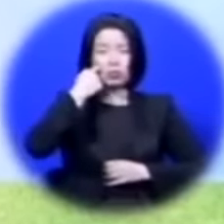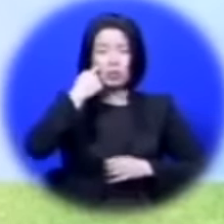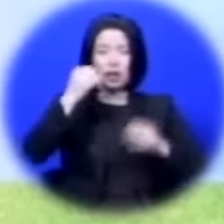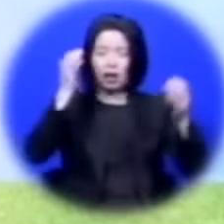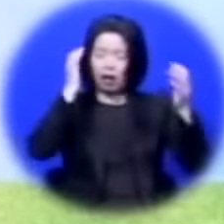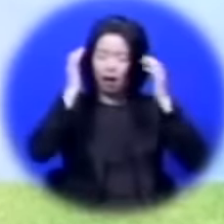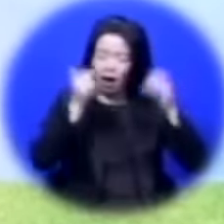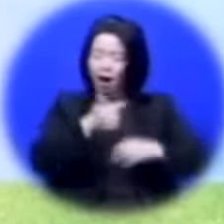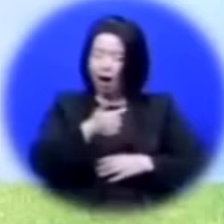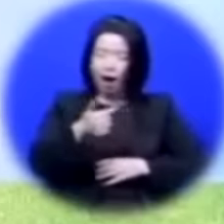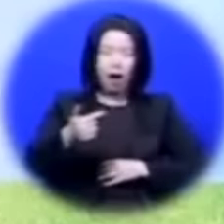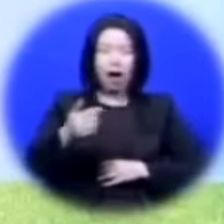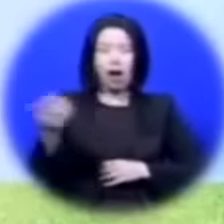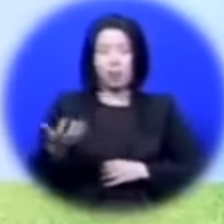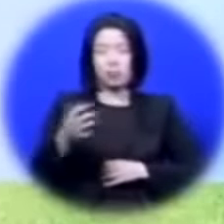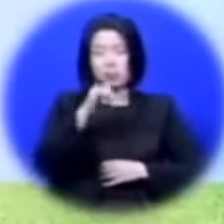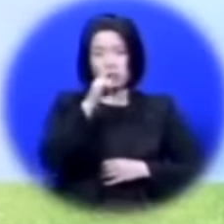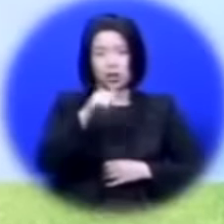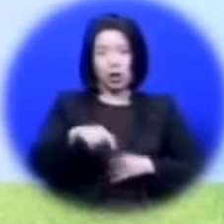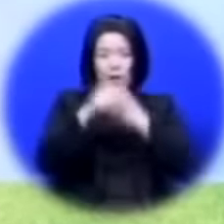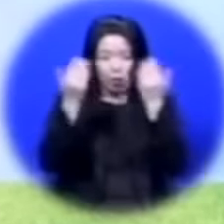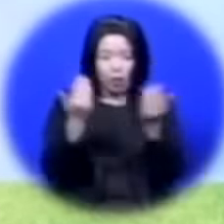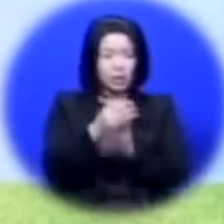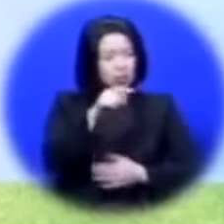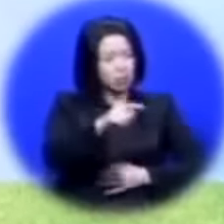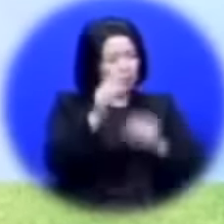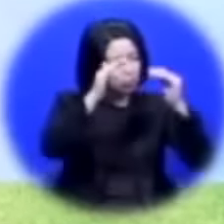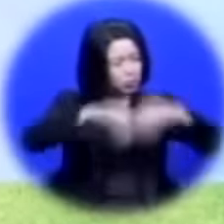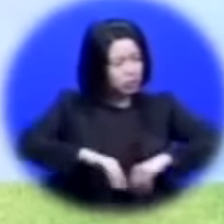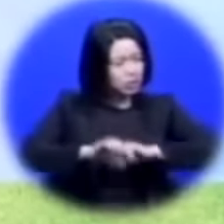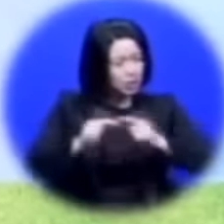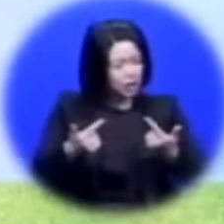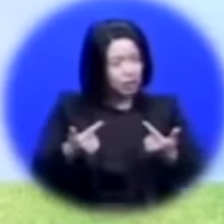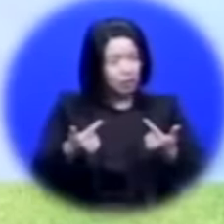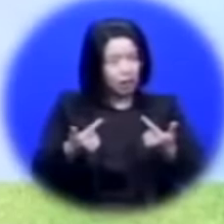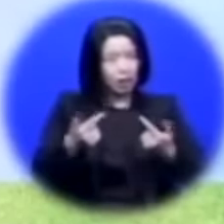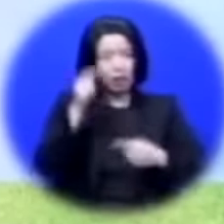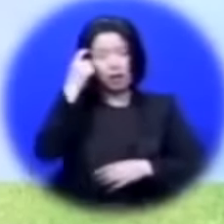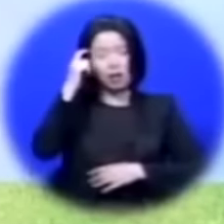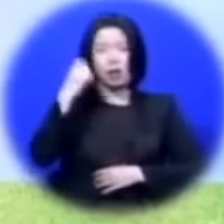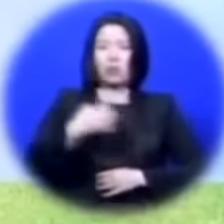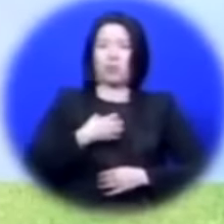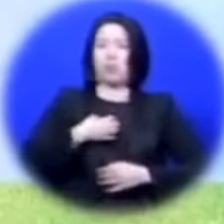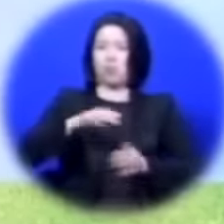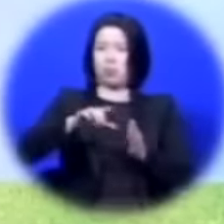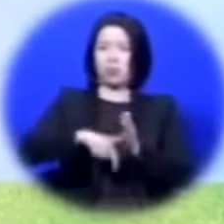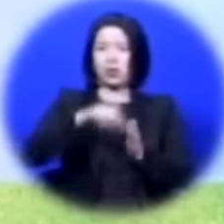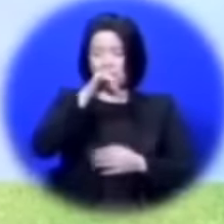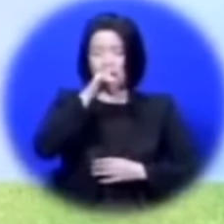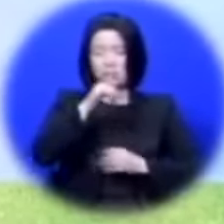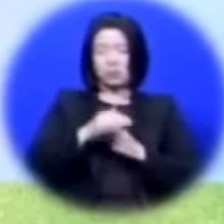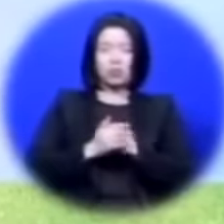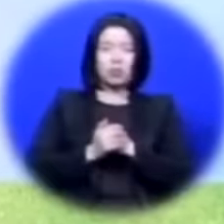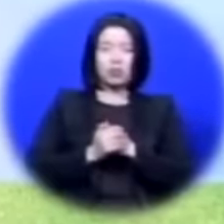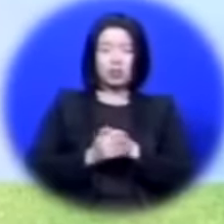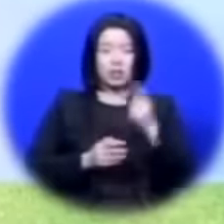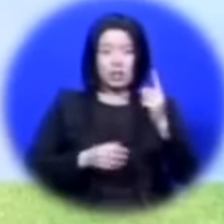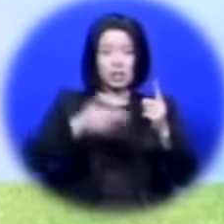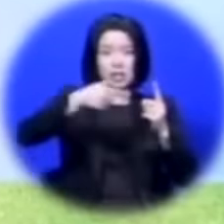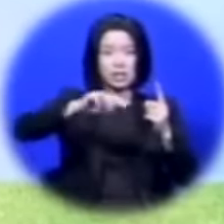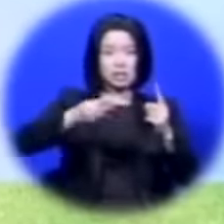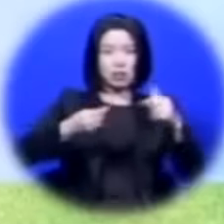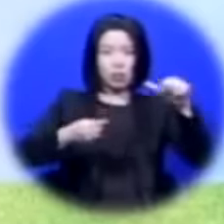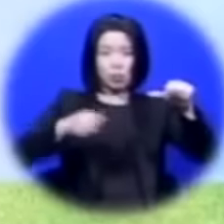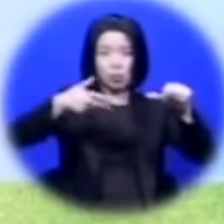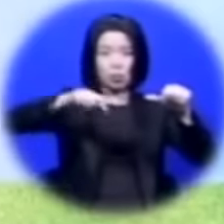시련이 완전히 거기서 무너지지 않을까 이런 위기가 있었다는 겁니다 1절과 5절을